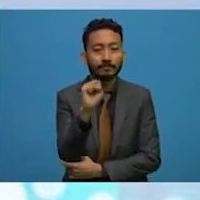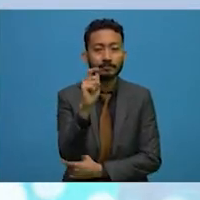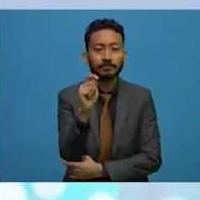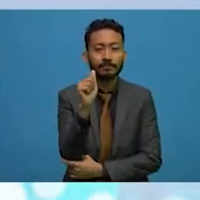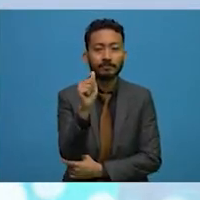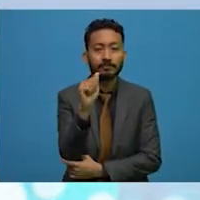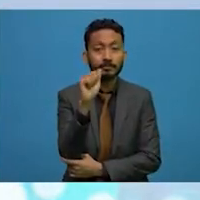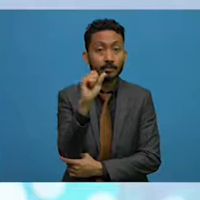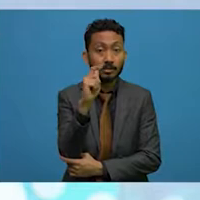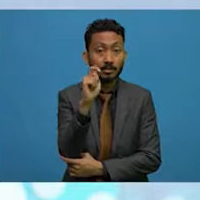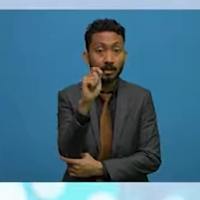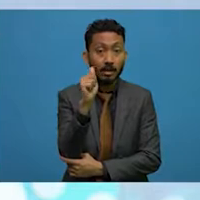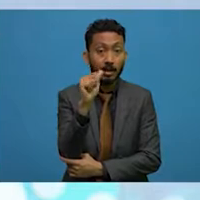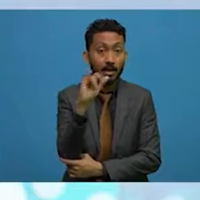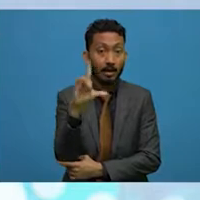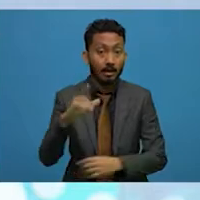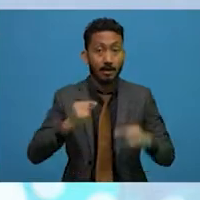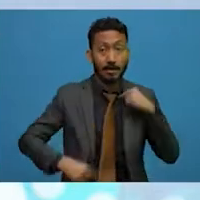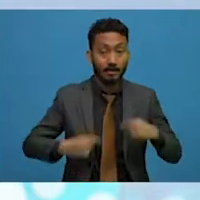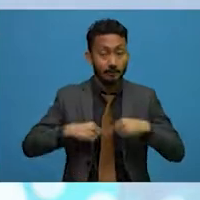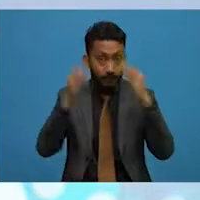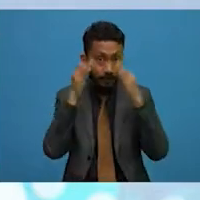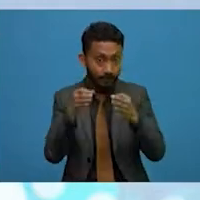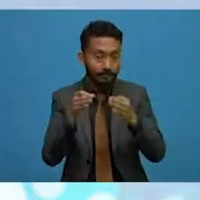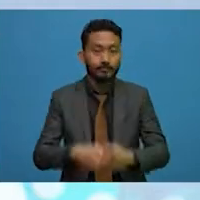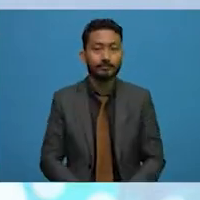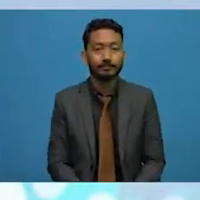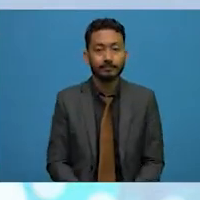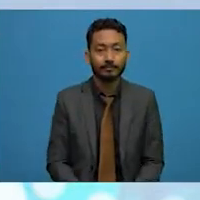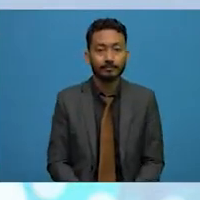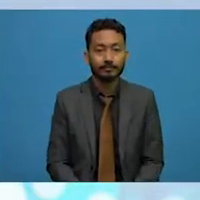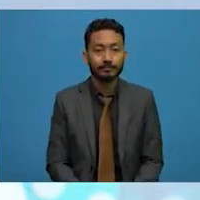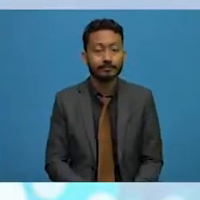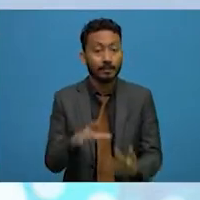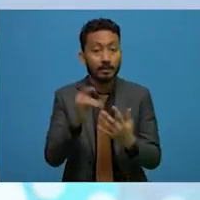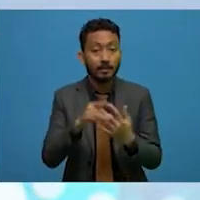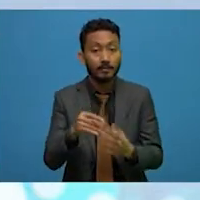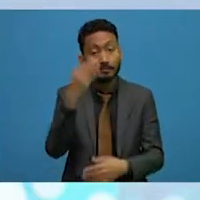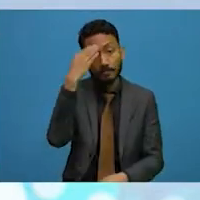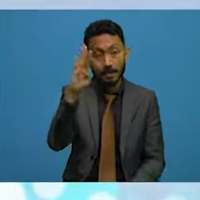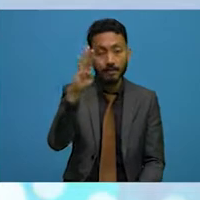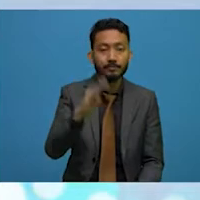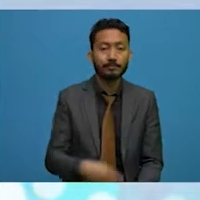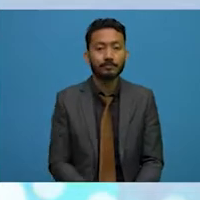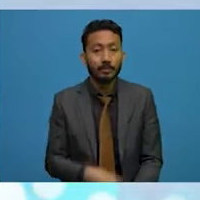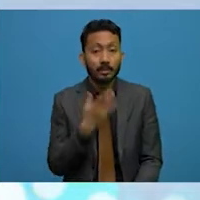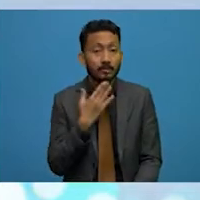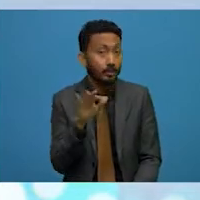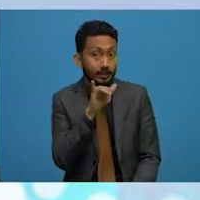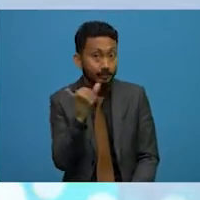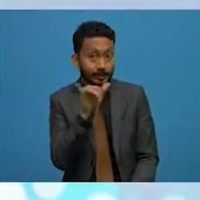Oleh itu, pemilihan style tulisan perlu dipilih secara bijak. Begitu juga dengan penggunaan